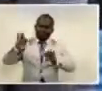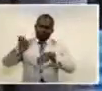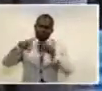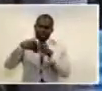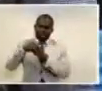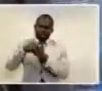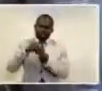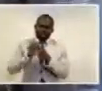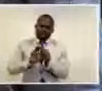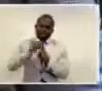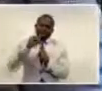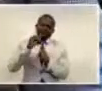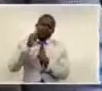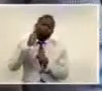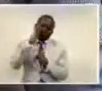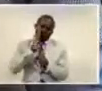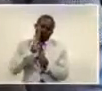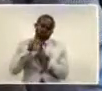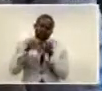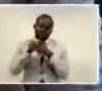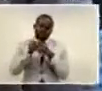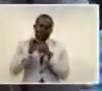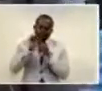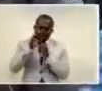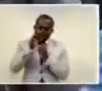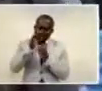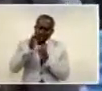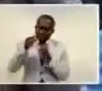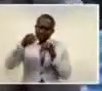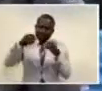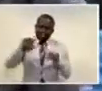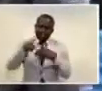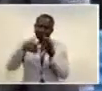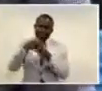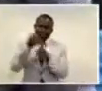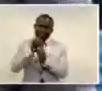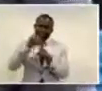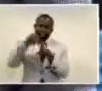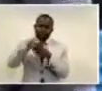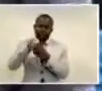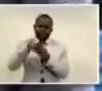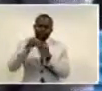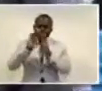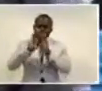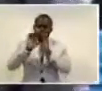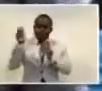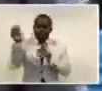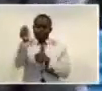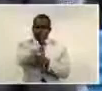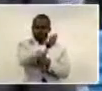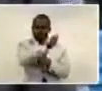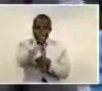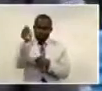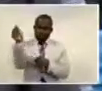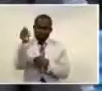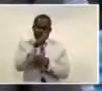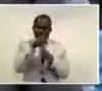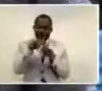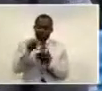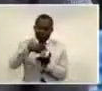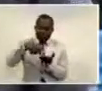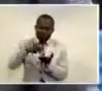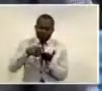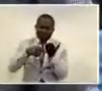n'imifuniko y'inzoga n'amafantanire amiheha abajugunya nkakoramo amarido ngakoramo n'imitako yitwa amasupra